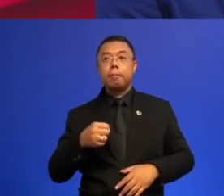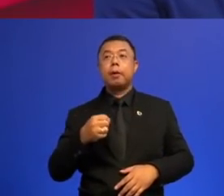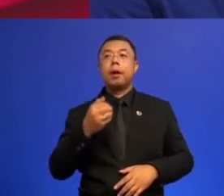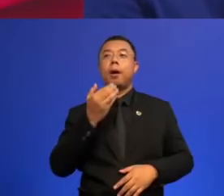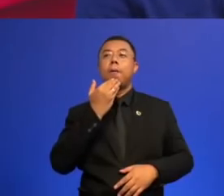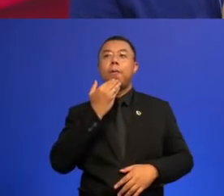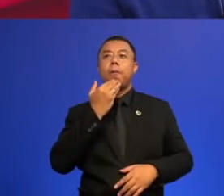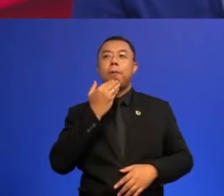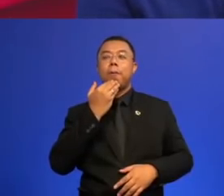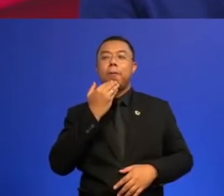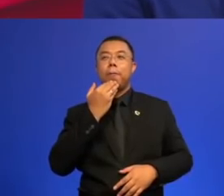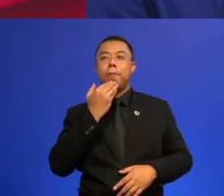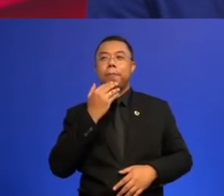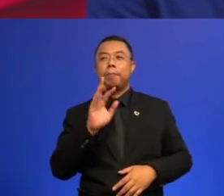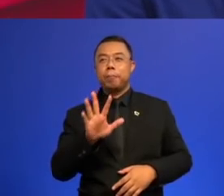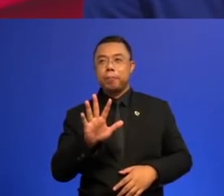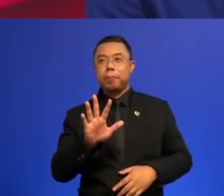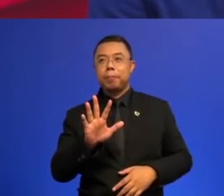Oh.